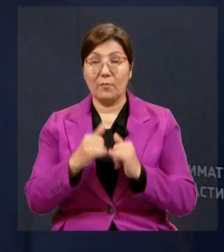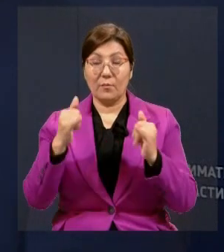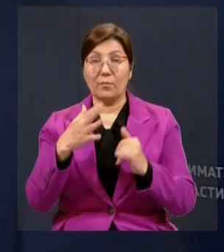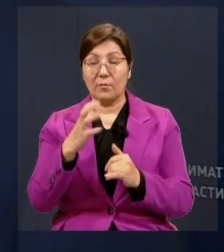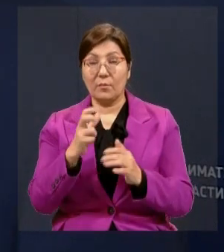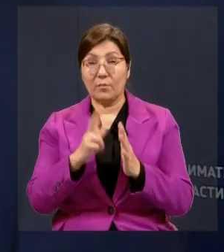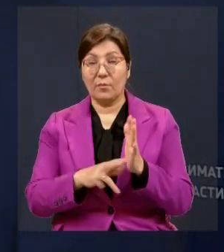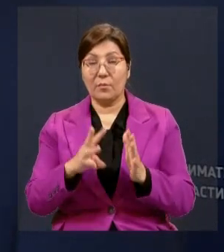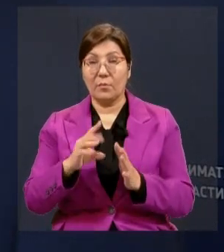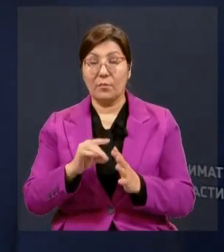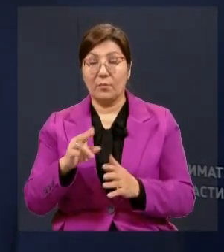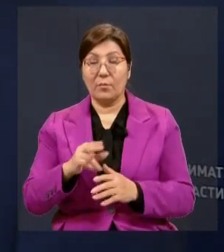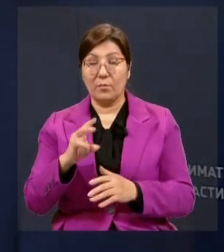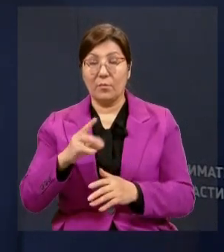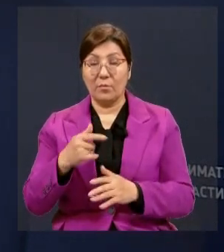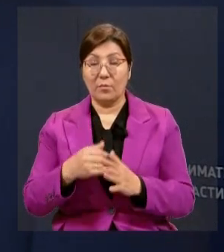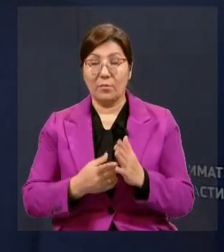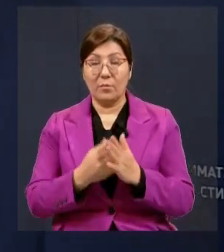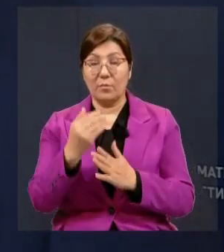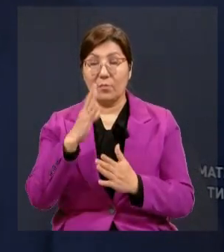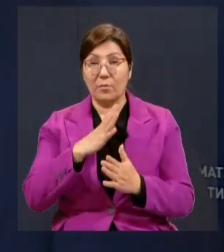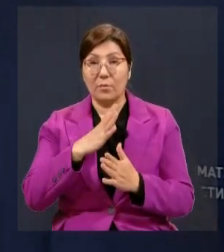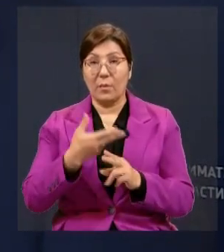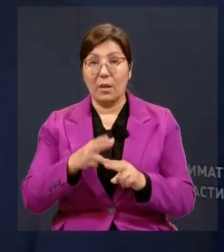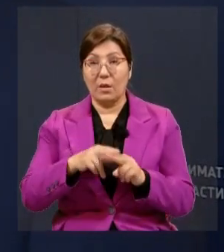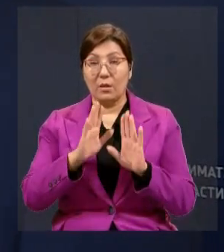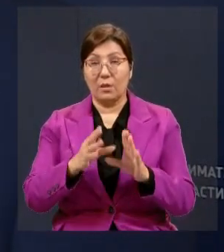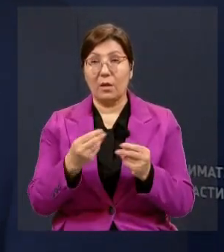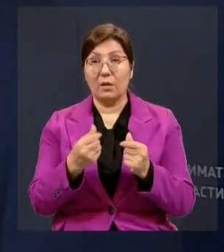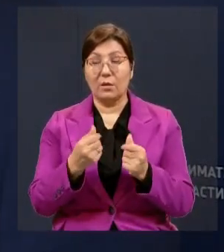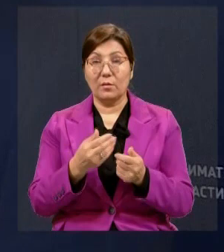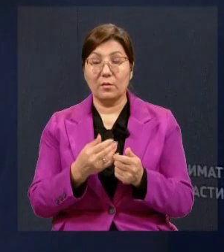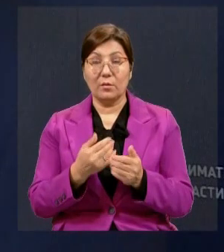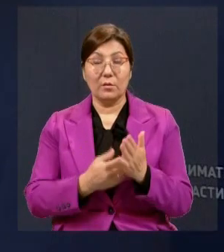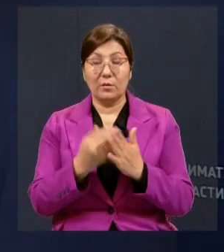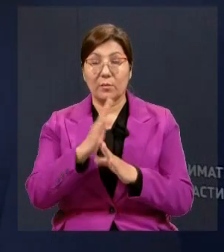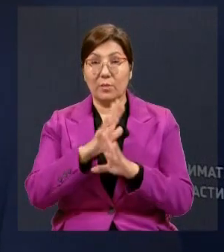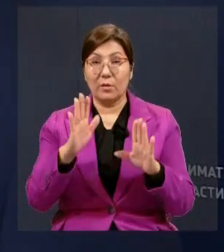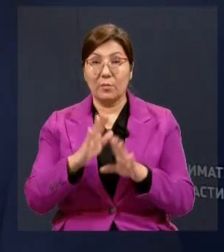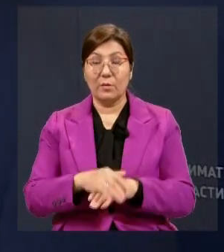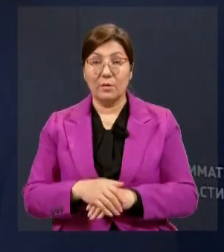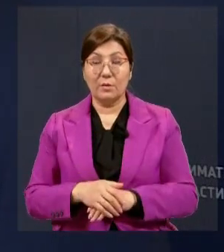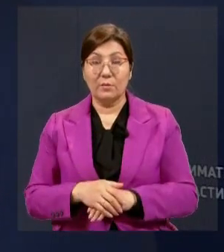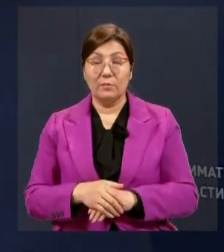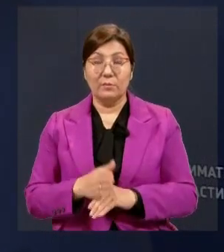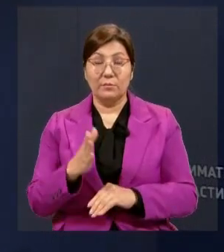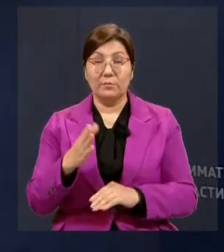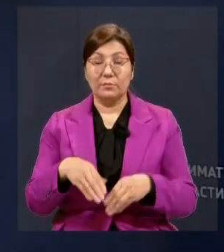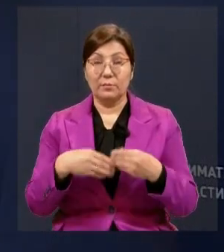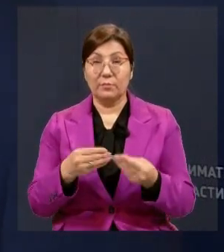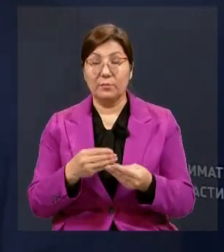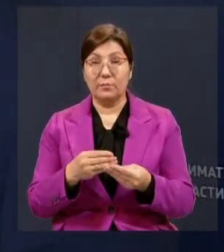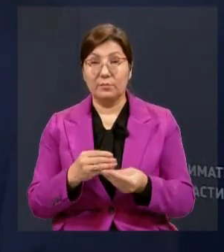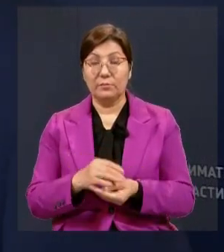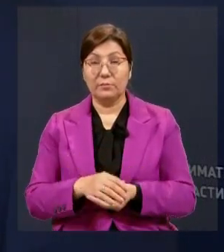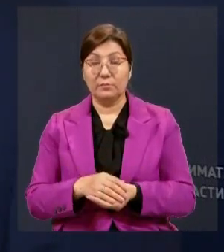580 миллиардқа дейін көтерілген болатын. Бұл жерде тек қана қаржының көлемі көтеріліп қана қоймастан, бұл тікелей беріліп жатқан қаржының